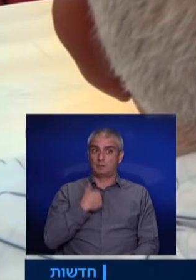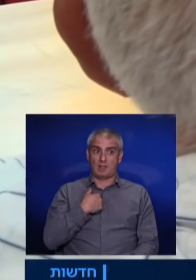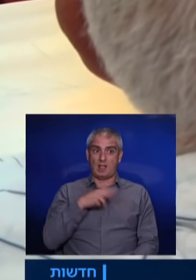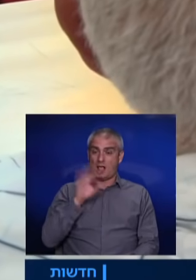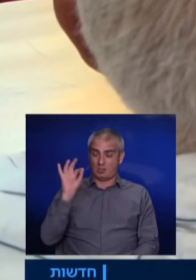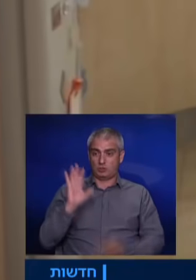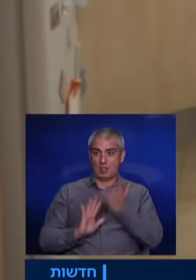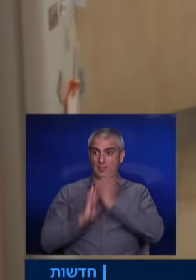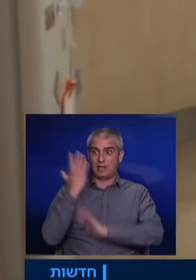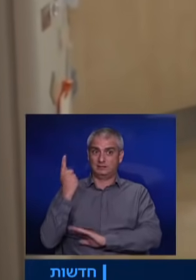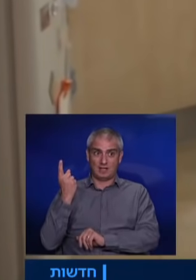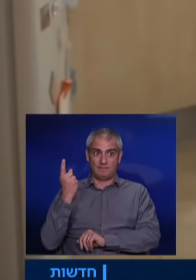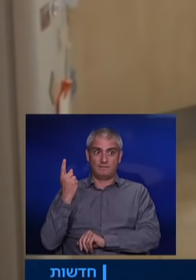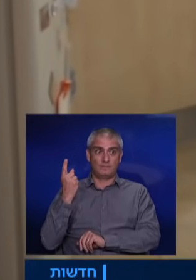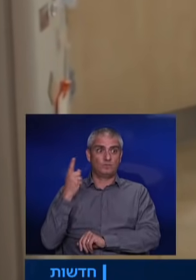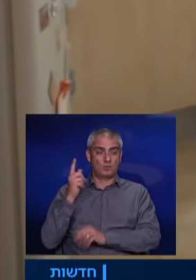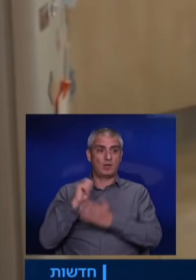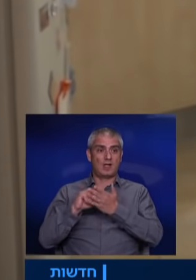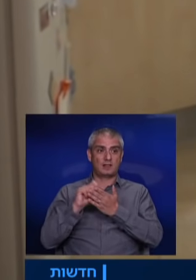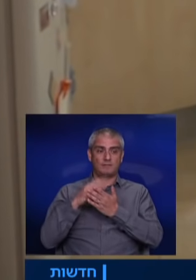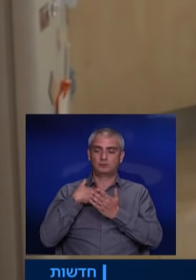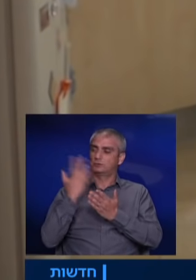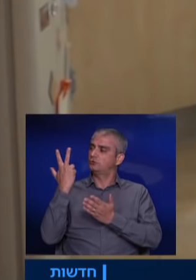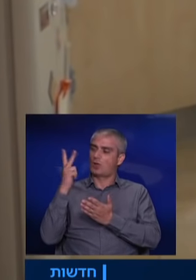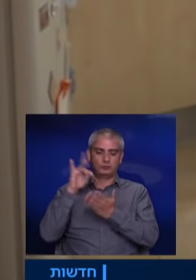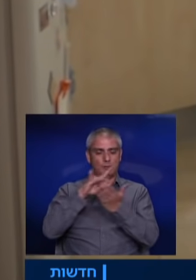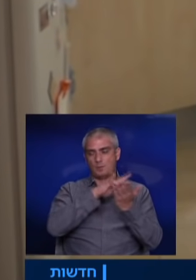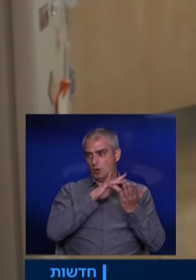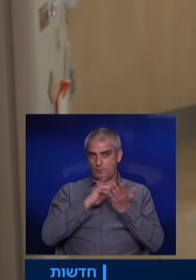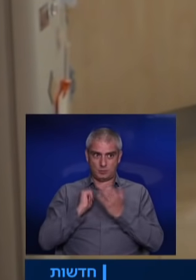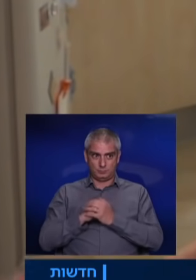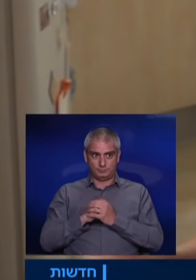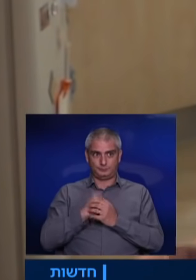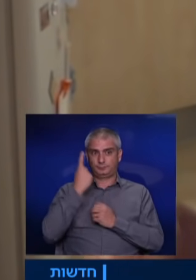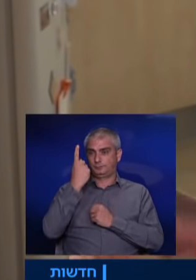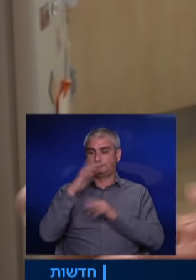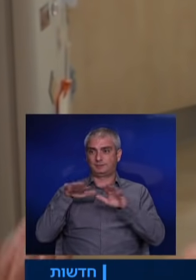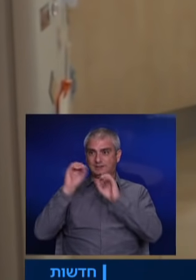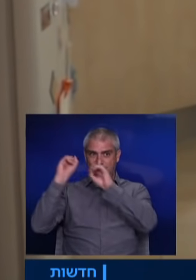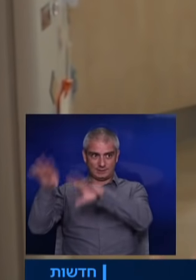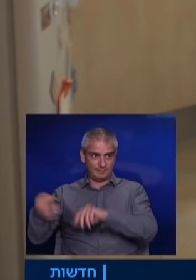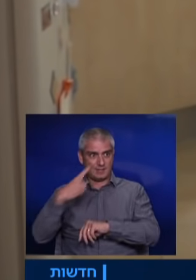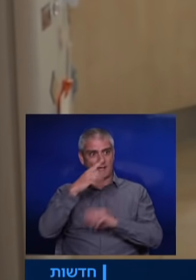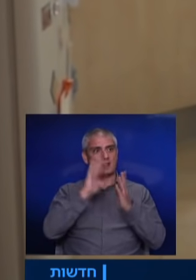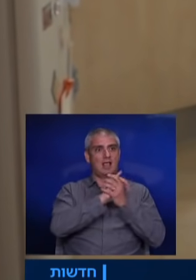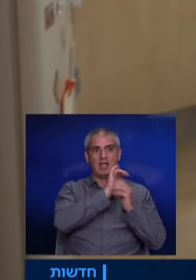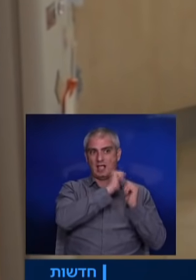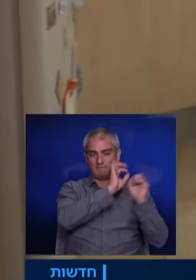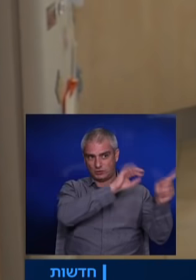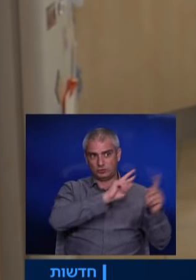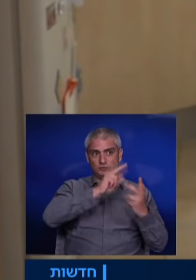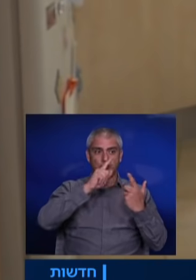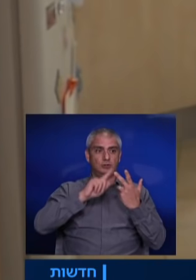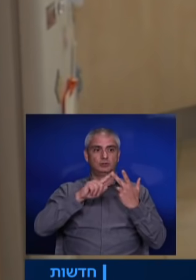שלה נשרף, והוא כתב שהוא רוצה בשלושה מקומות, אחד בים, אחד אצל החברה שלו,